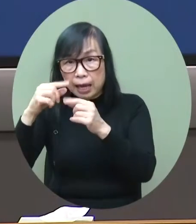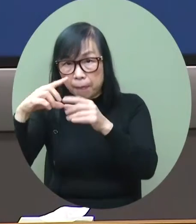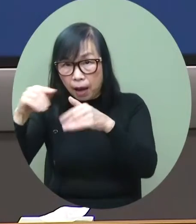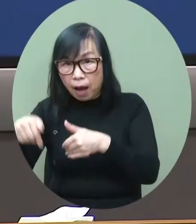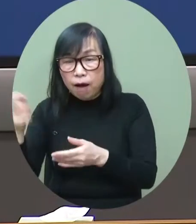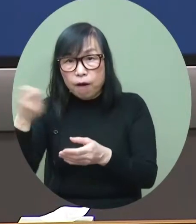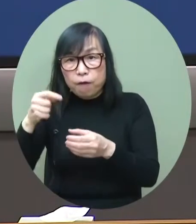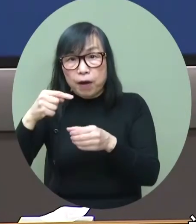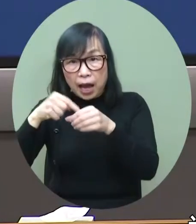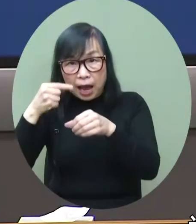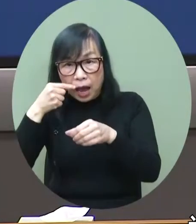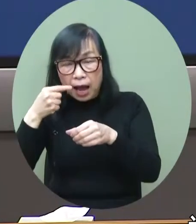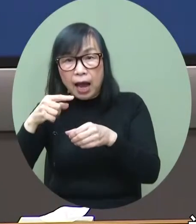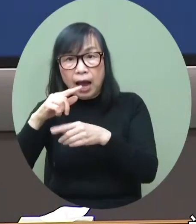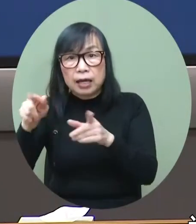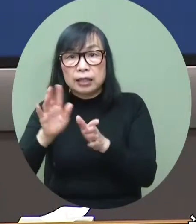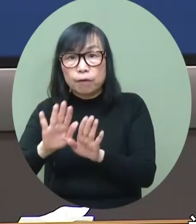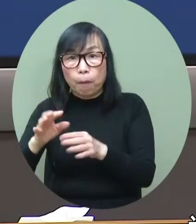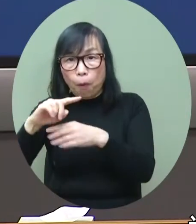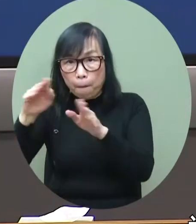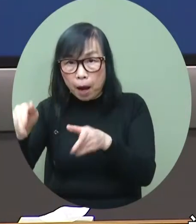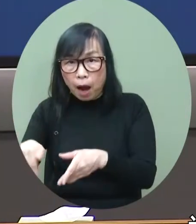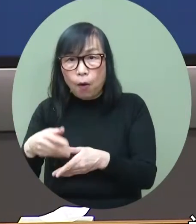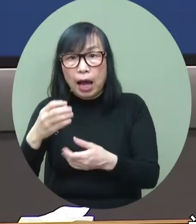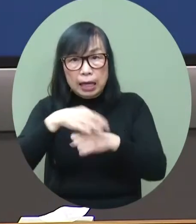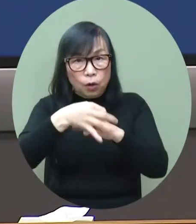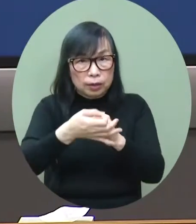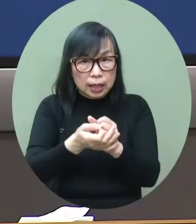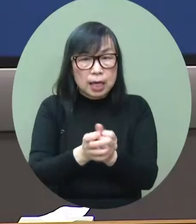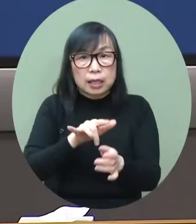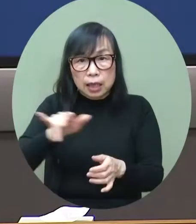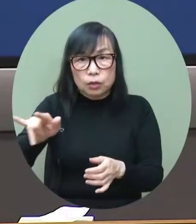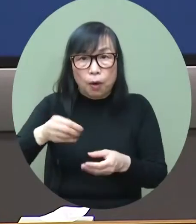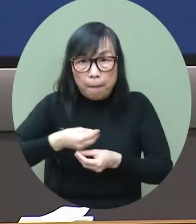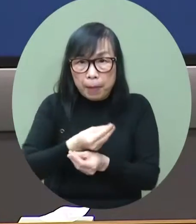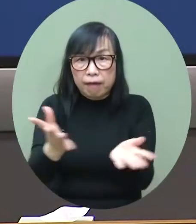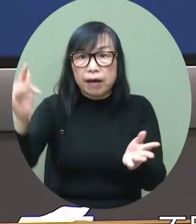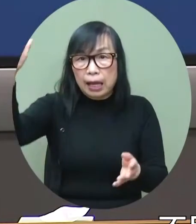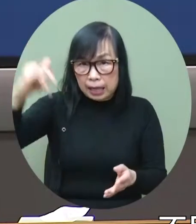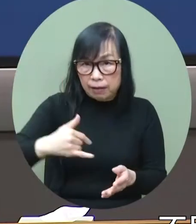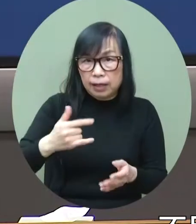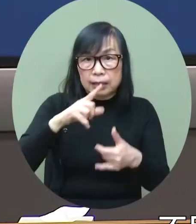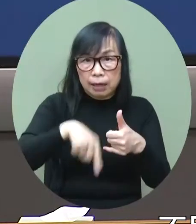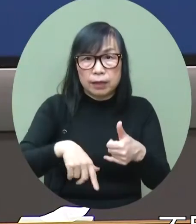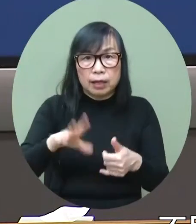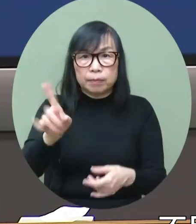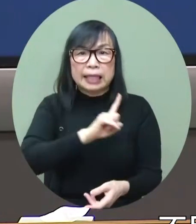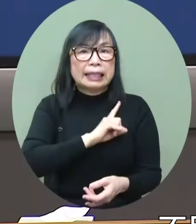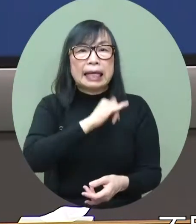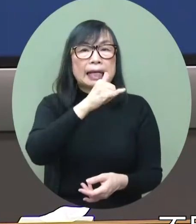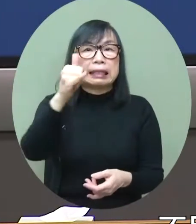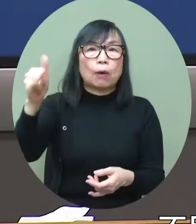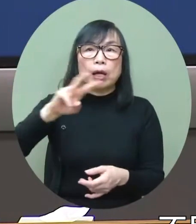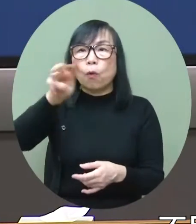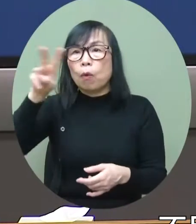快速抗原測試。呢啲服務包我哋都打算喺國際機場咧係派發俾抵港嘅人士，唔使佢自己周圍去張